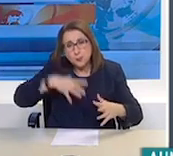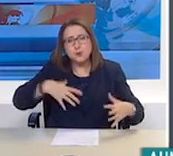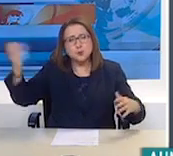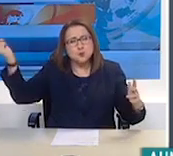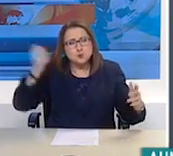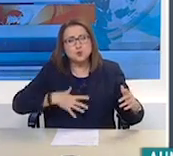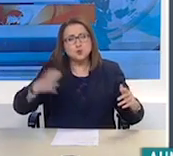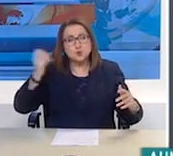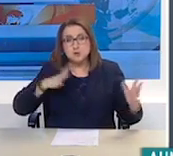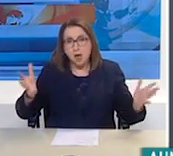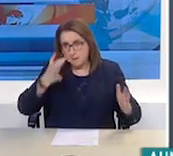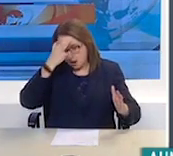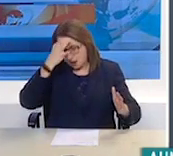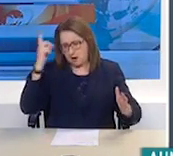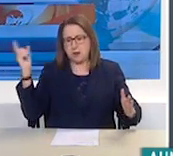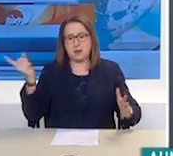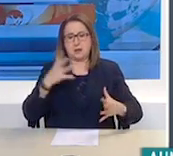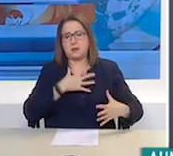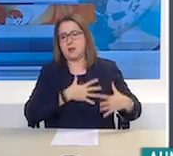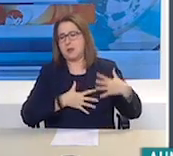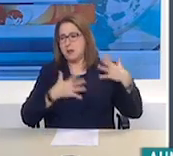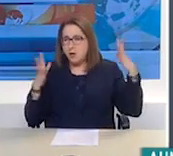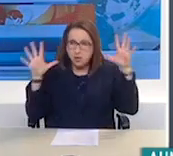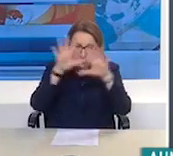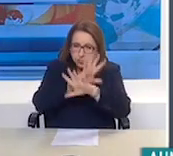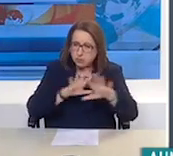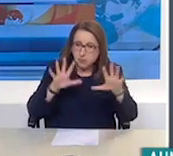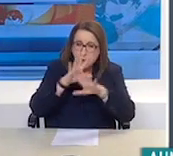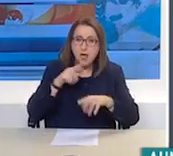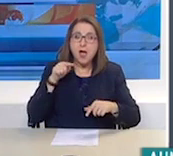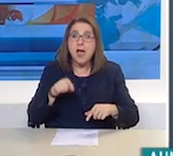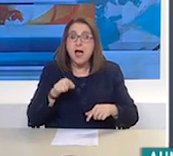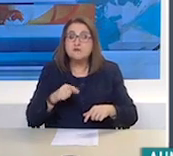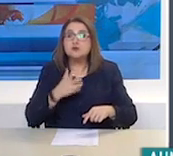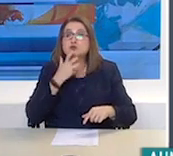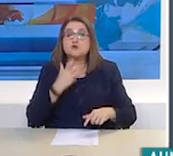όπως πονοκέφαλος, ζάλι, ναυτία, σύγχυση κλπ. Είναι